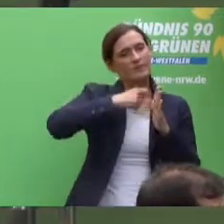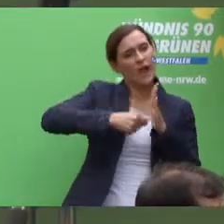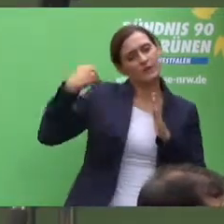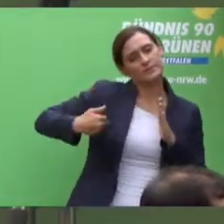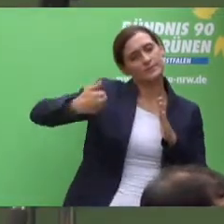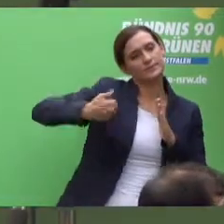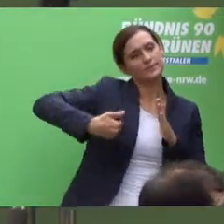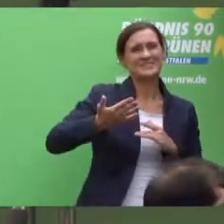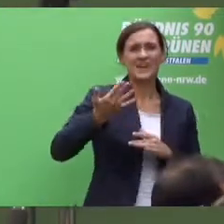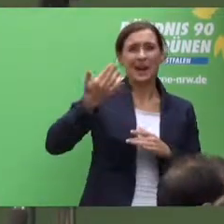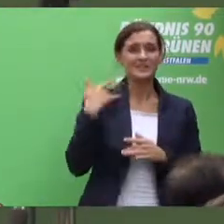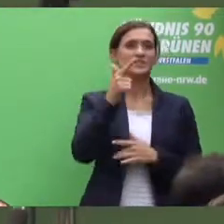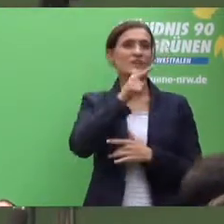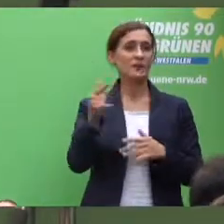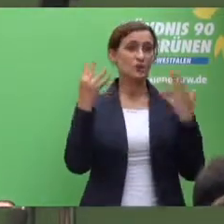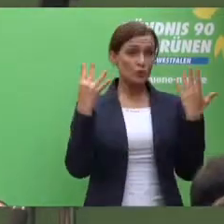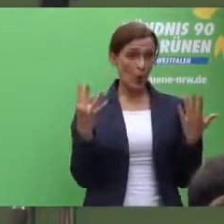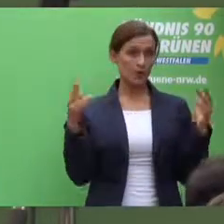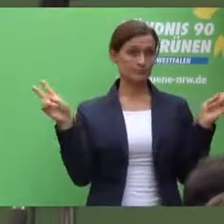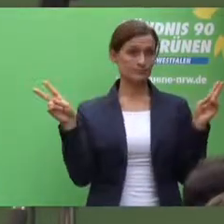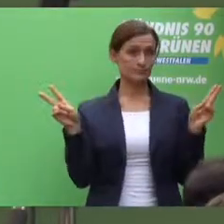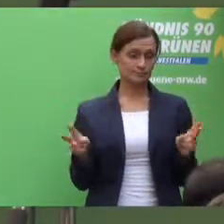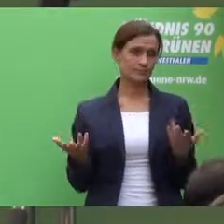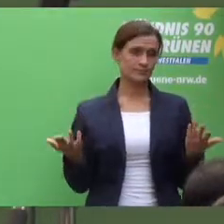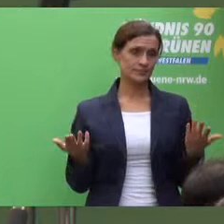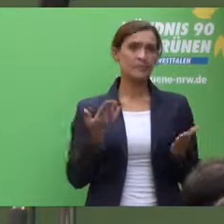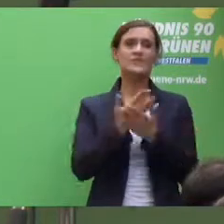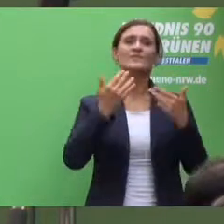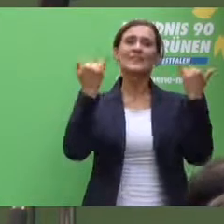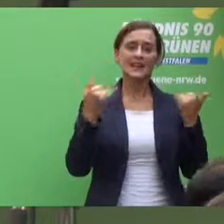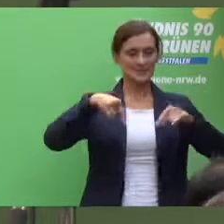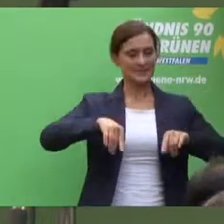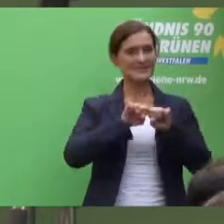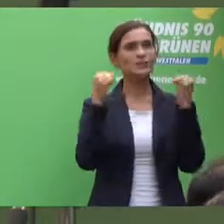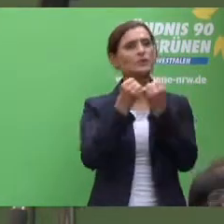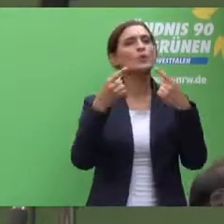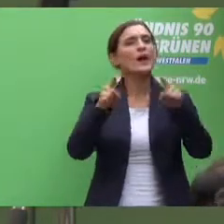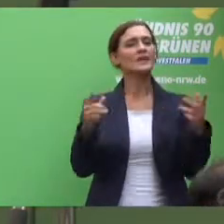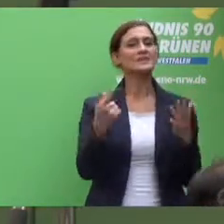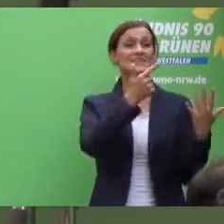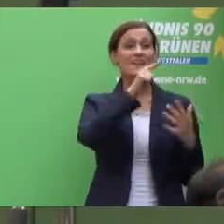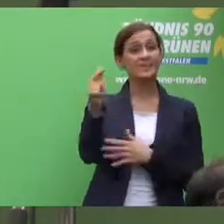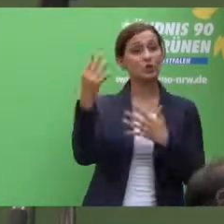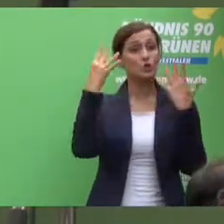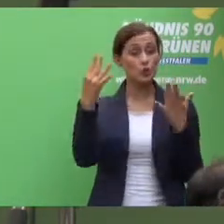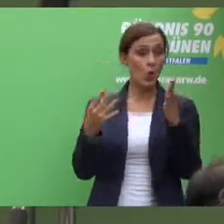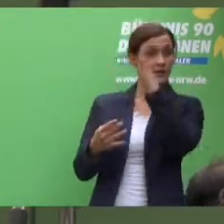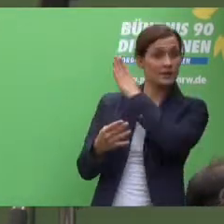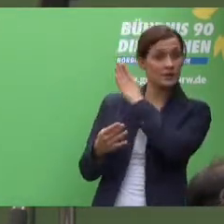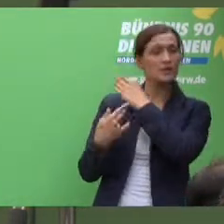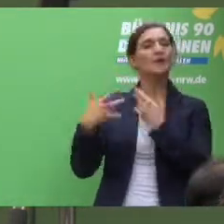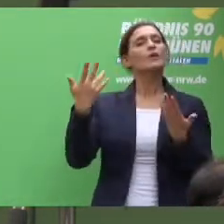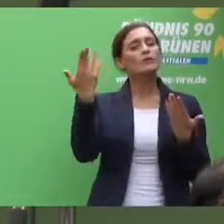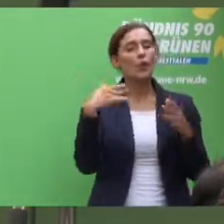2009. Und deswegen haben wir heute eine ganz andere Situation. 2009 haben wir in Bremen und